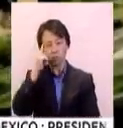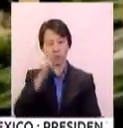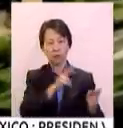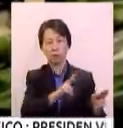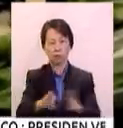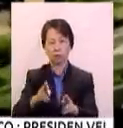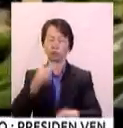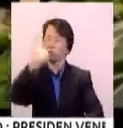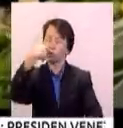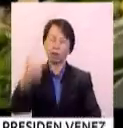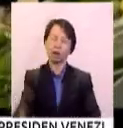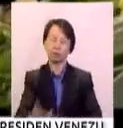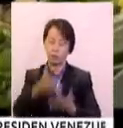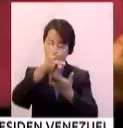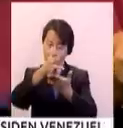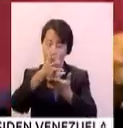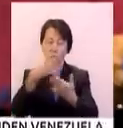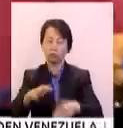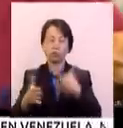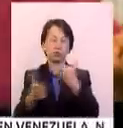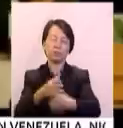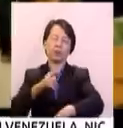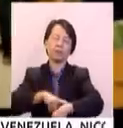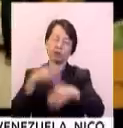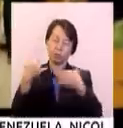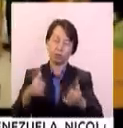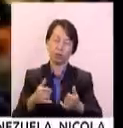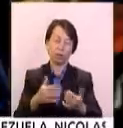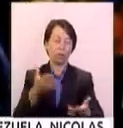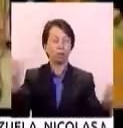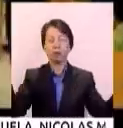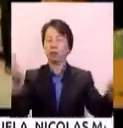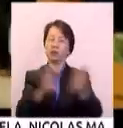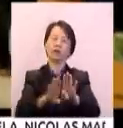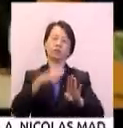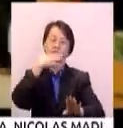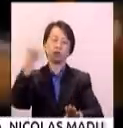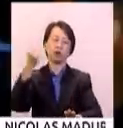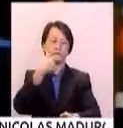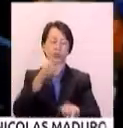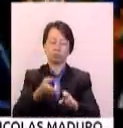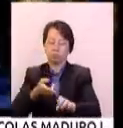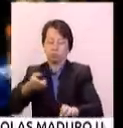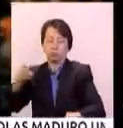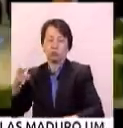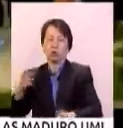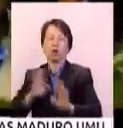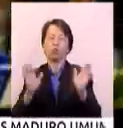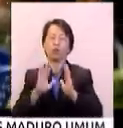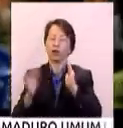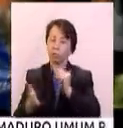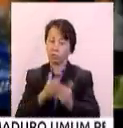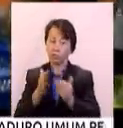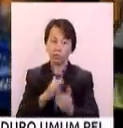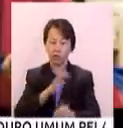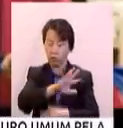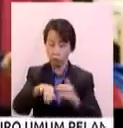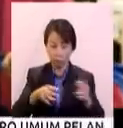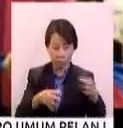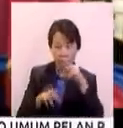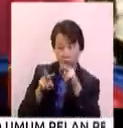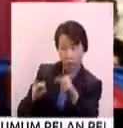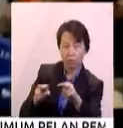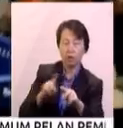sudah terlalu lama bersiaran dan sudah tiba masanya untuk melaburkan tirai. Pastinya pengunduran ini bukan mudah buat Sheila dan semua yang